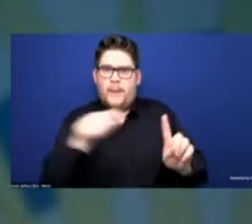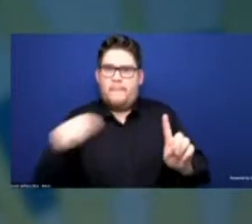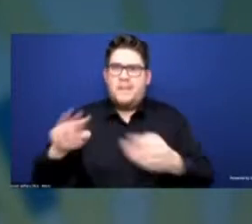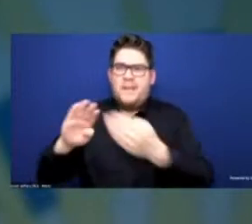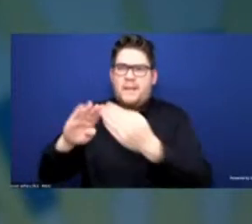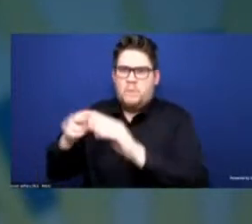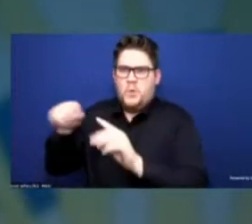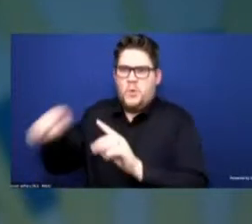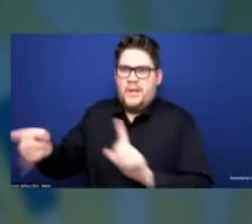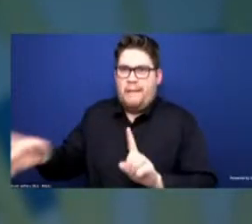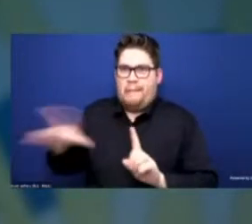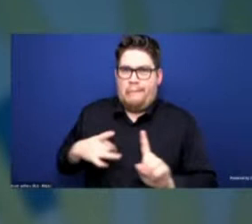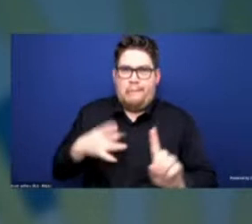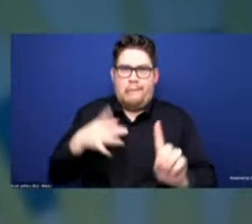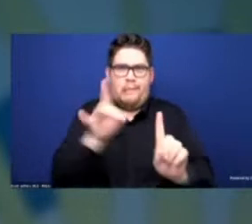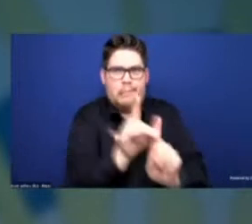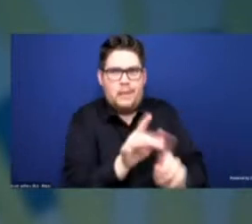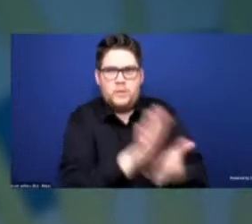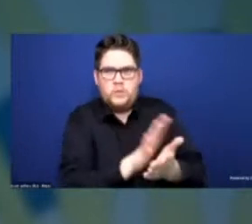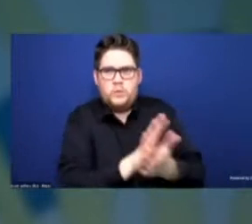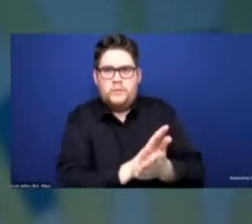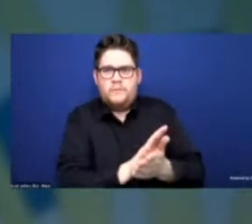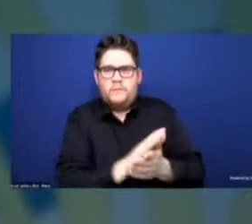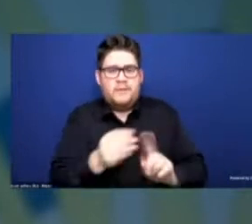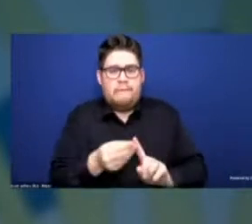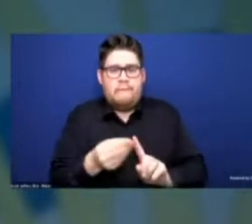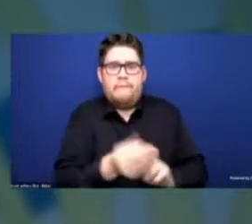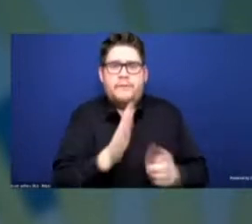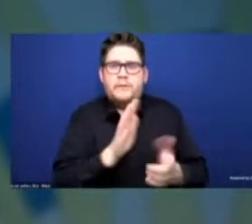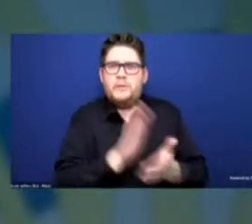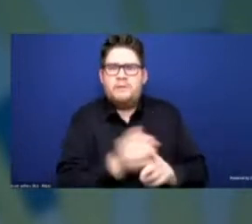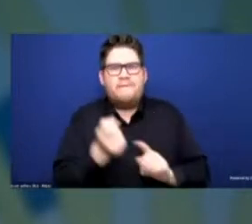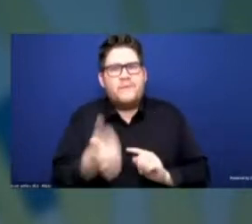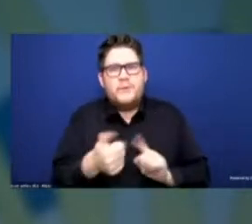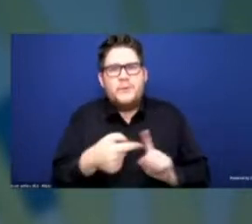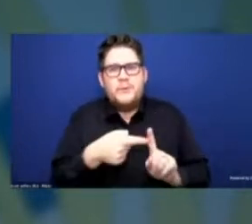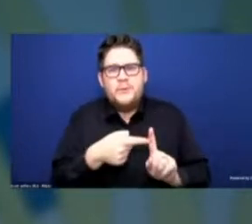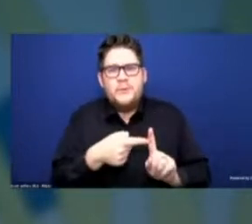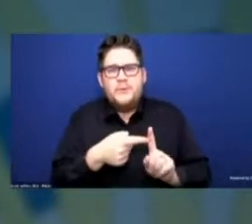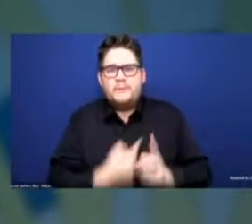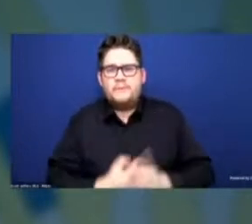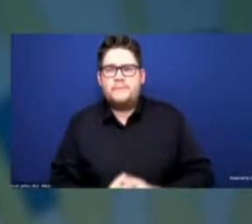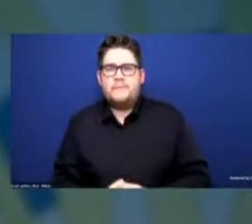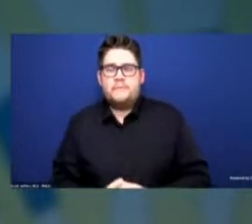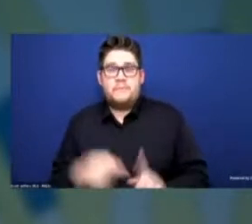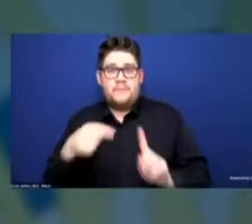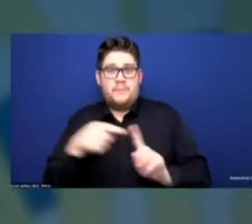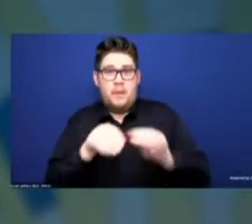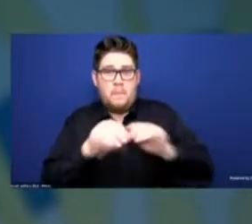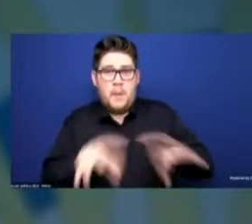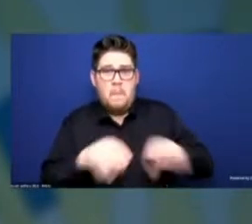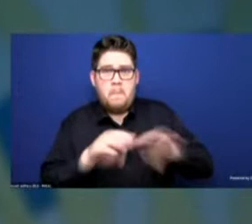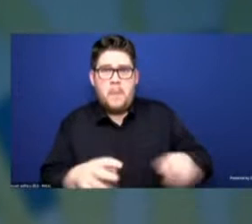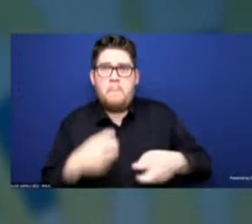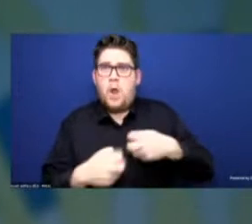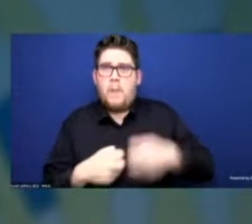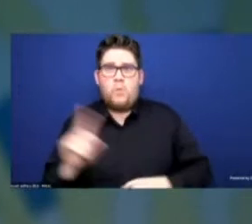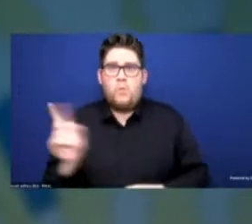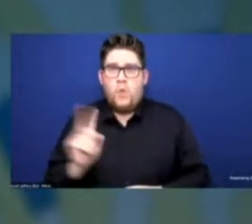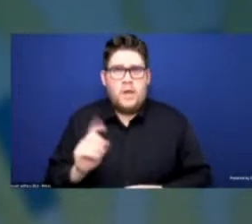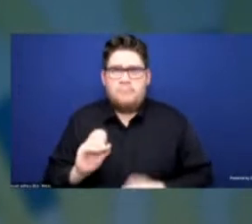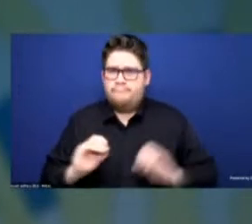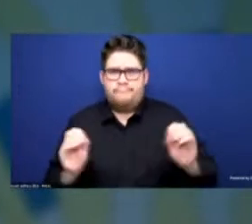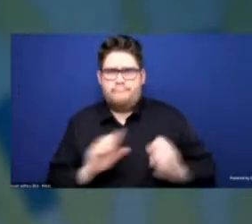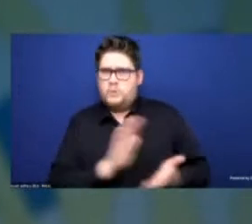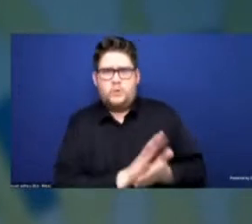as 社区 well 里边去 appear 获 to 得 be a 传染 major 上的，而 driver 不 of 是在学校 community 里边传染上 transmission. 的。 And I know there's a lot of talk about we need to